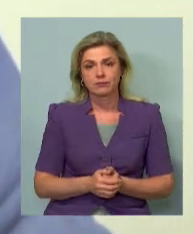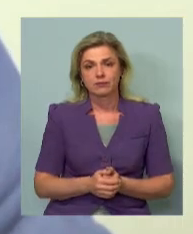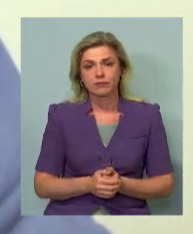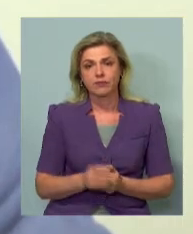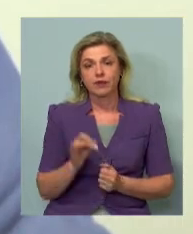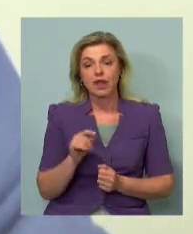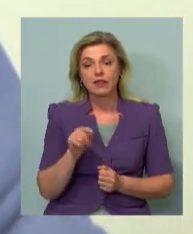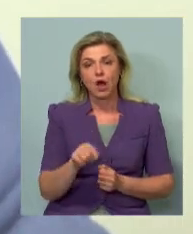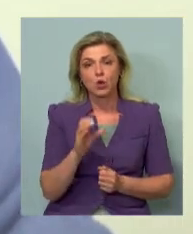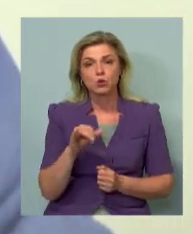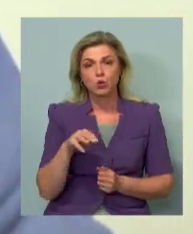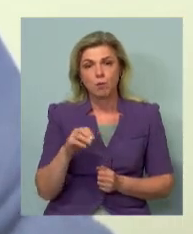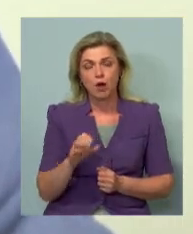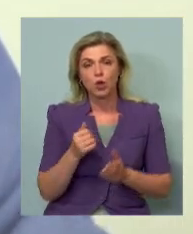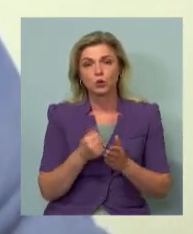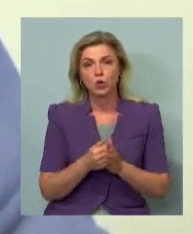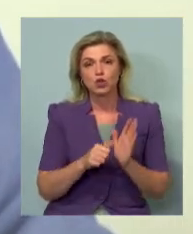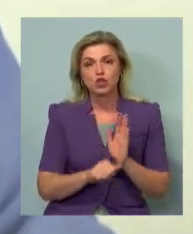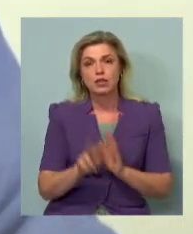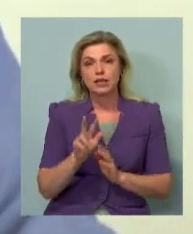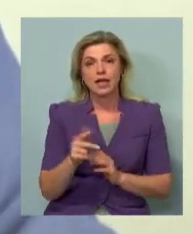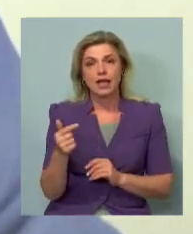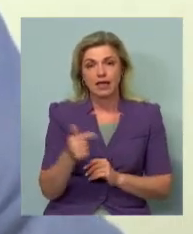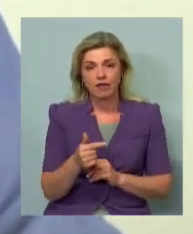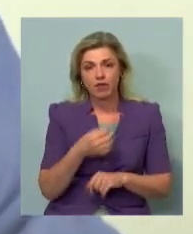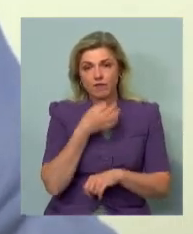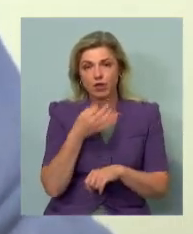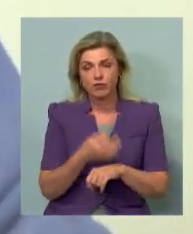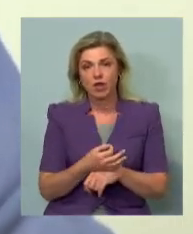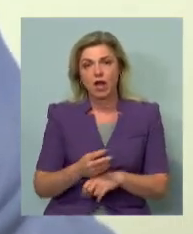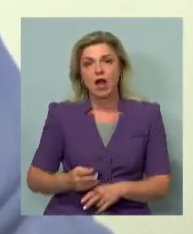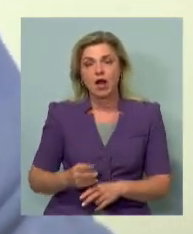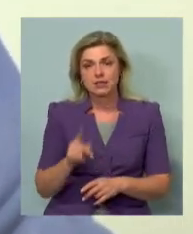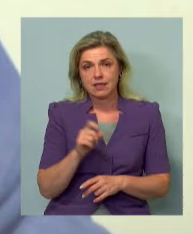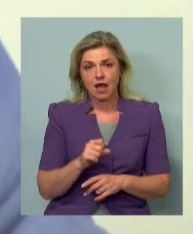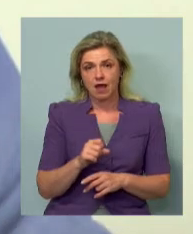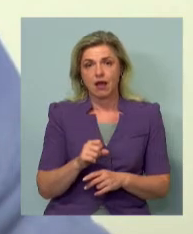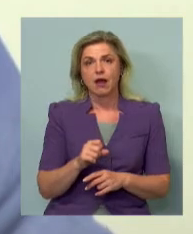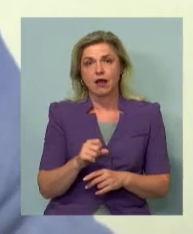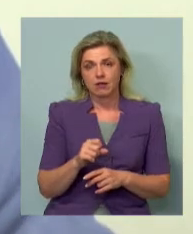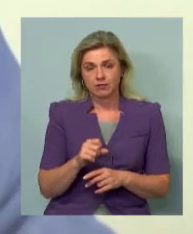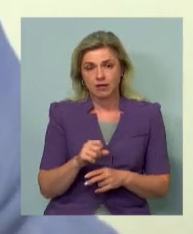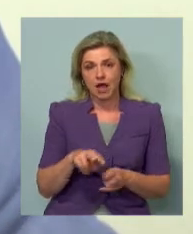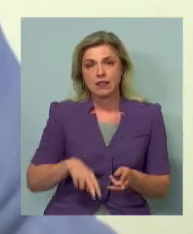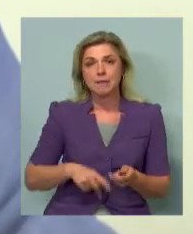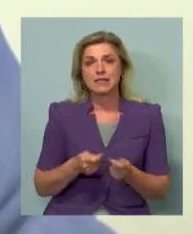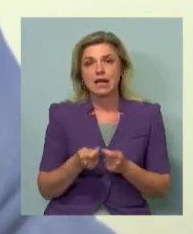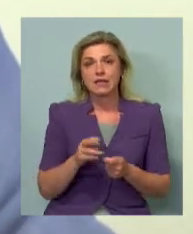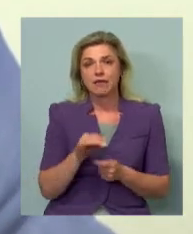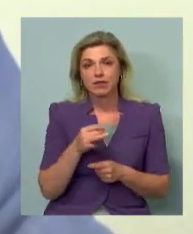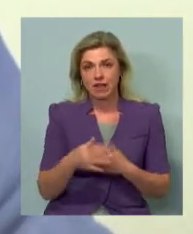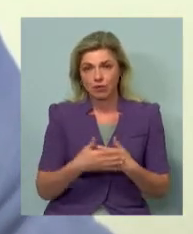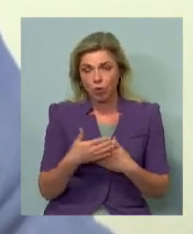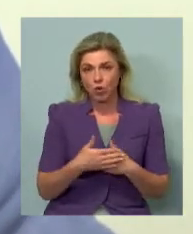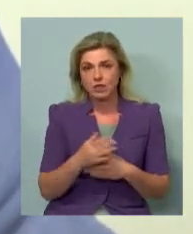відповідно до суми, якщо вона буде до 63 гривень, відповідальність за адміністративним кодексом, адміністративним, а якщо